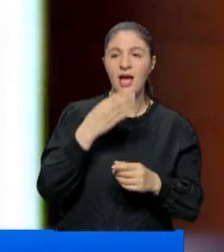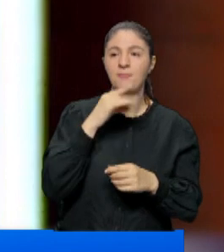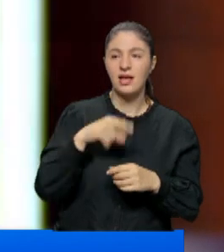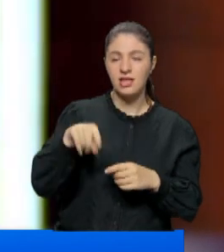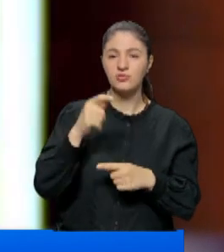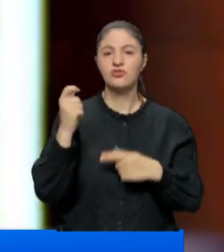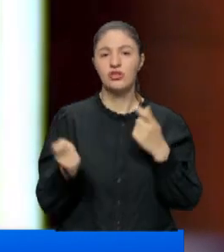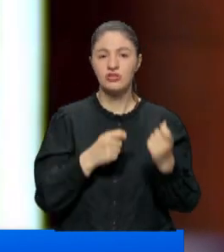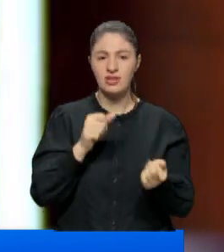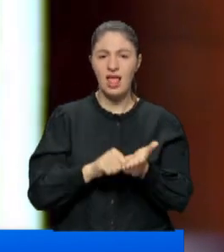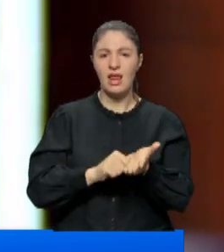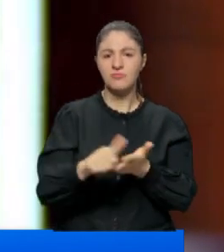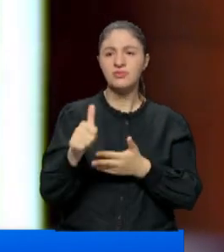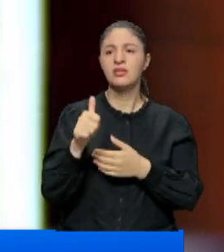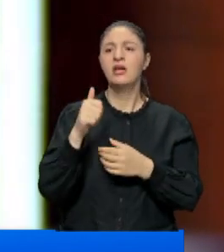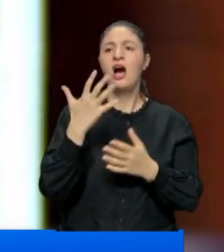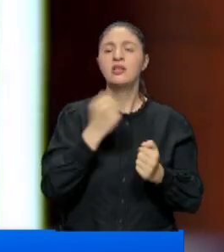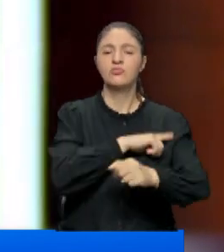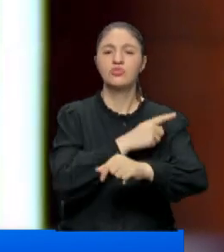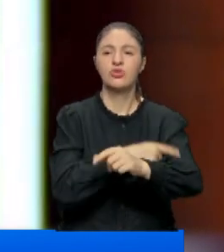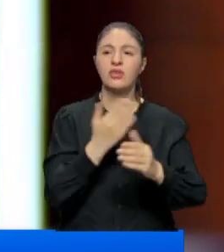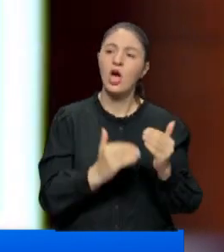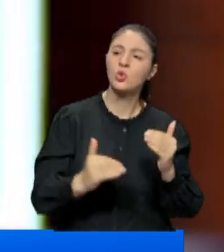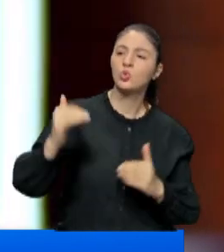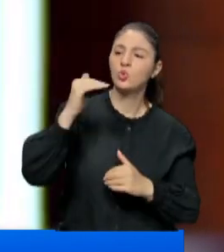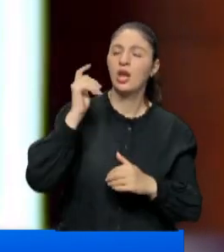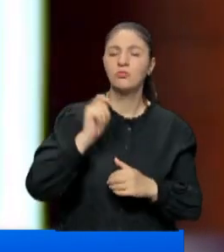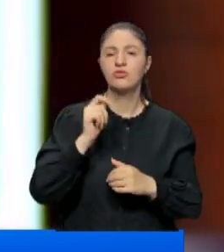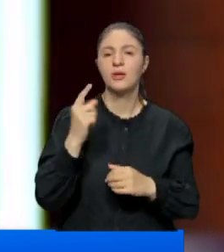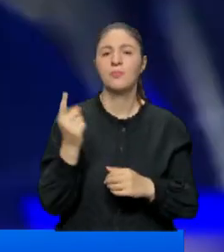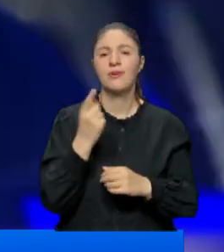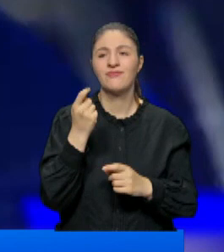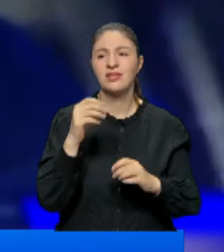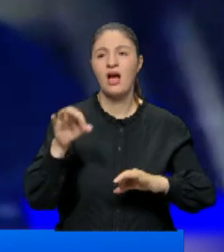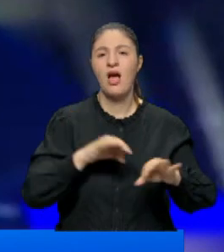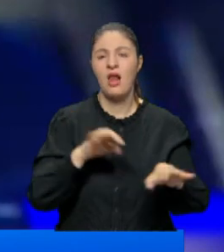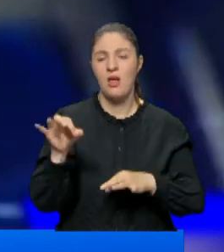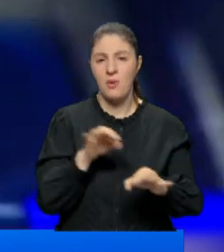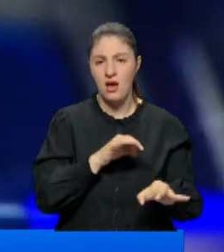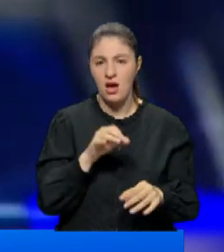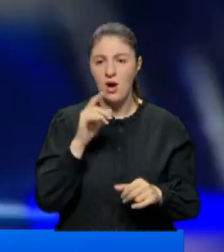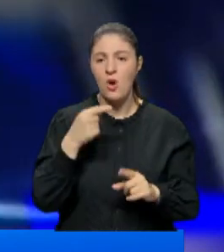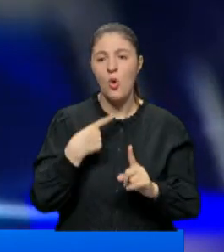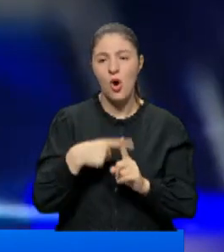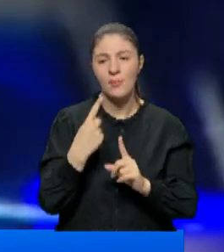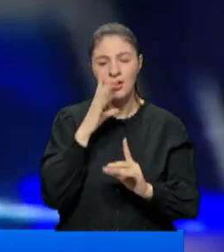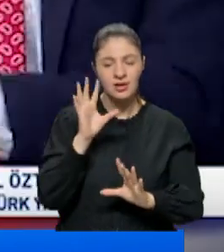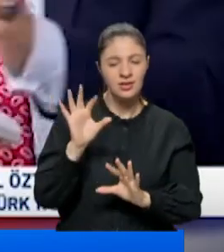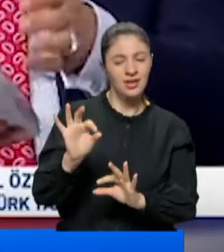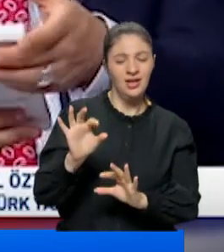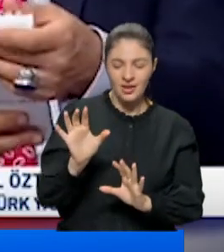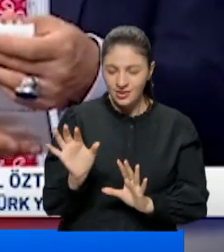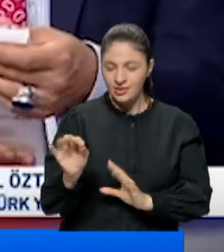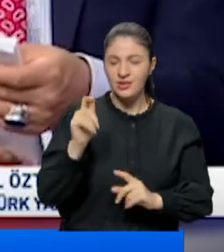emeklilerimizin çalışanlarımızın alım gücünü yük daha yukarıya çıkaracak bir fiyat ayarlaması olumlu bir dokunuşun